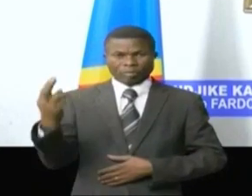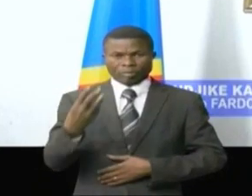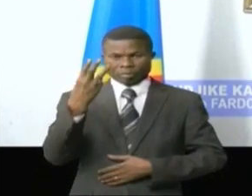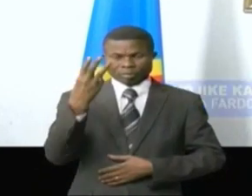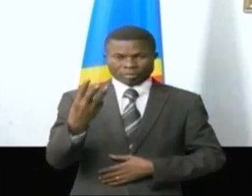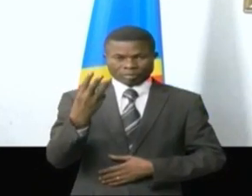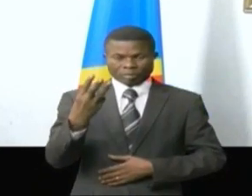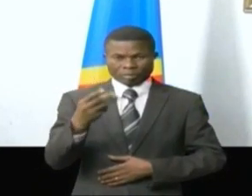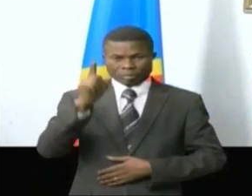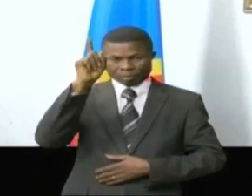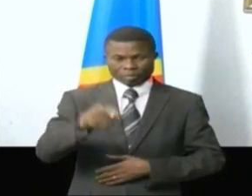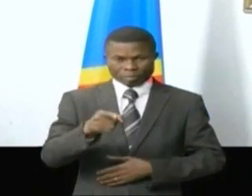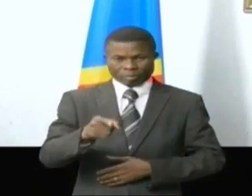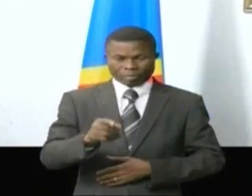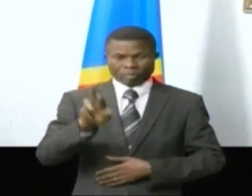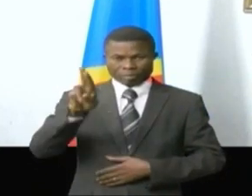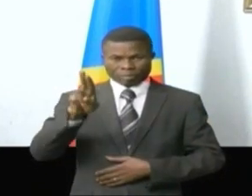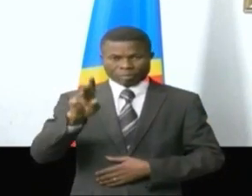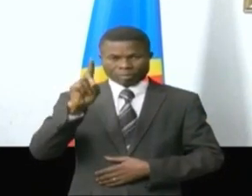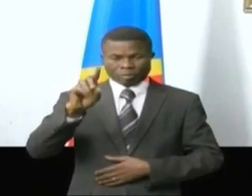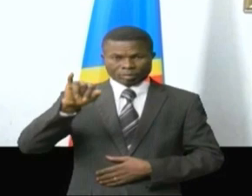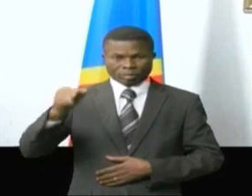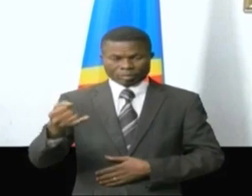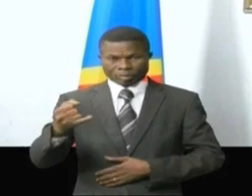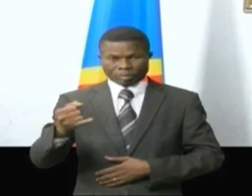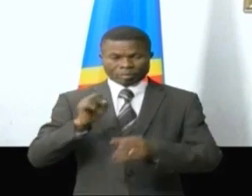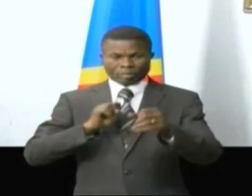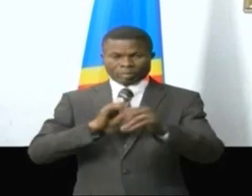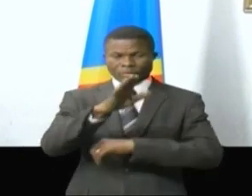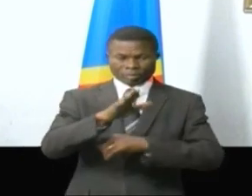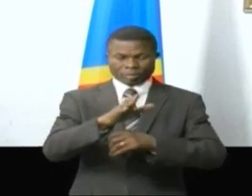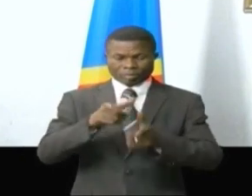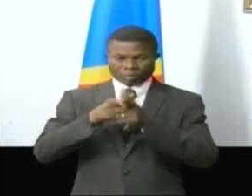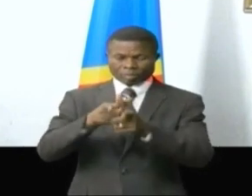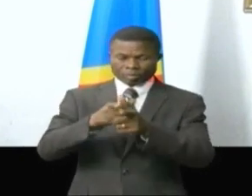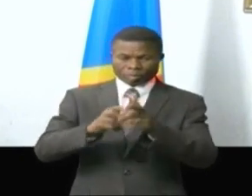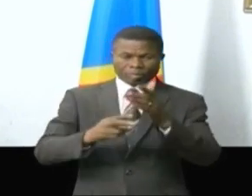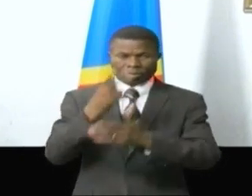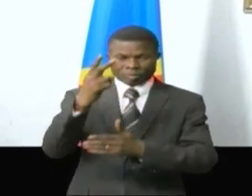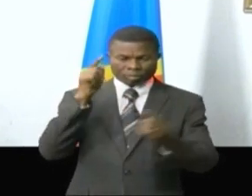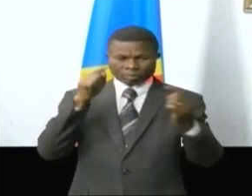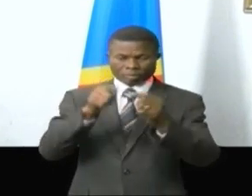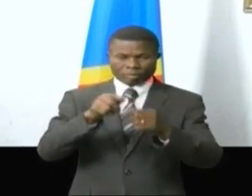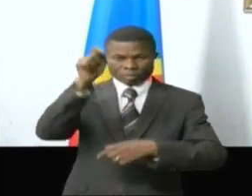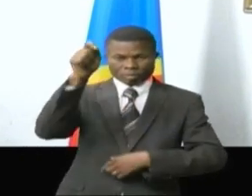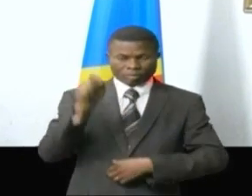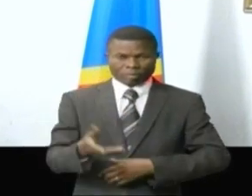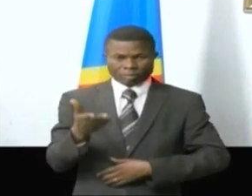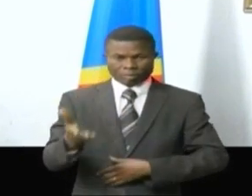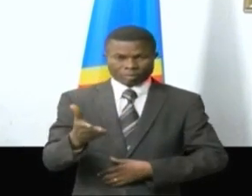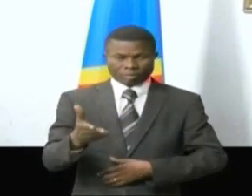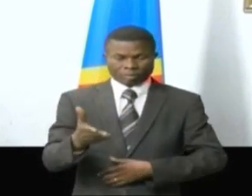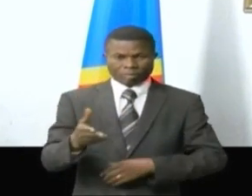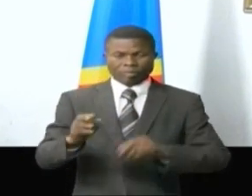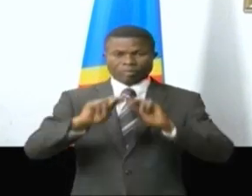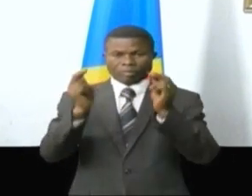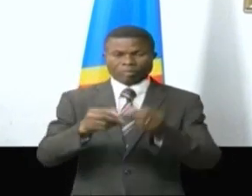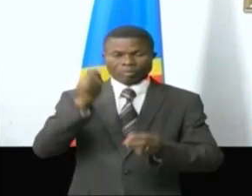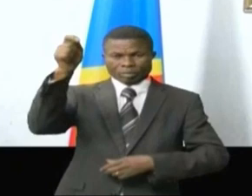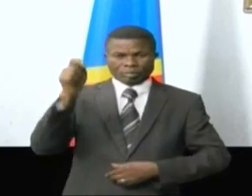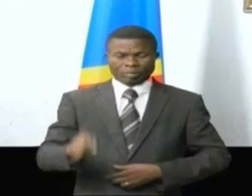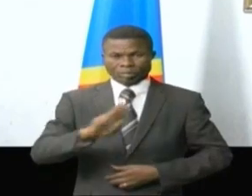M23/RDF viennent de tirer deux bombes au mortier sur les positions avancées de forces armées de la